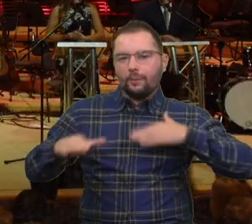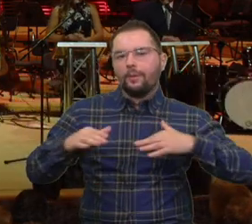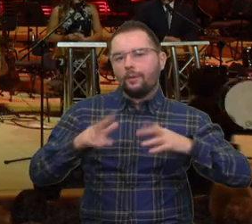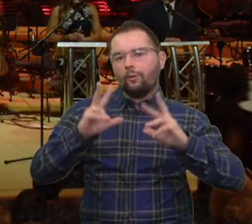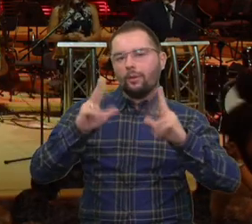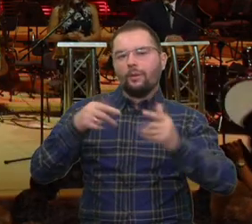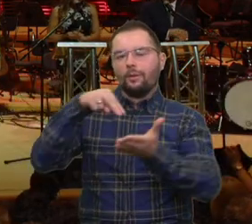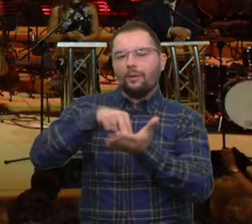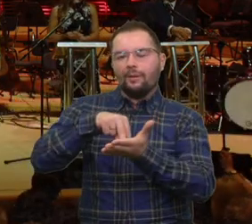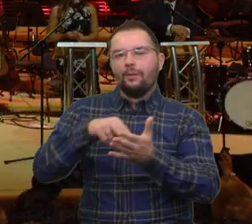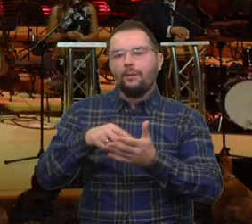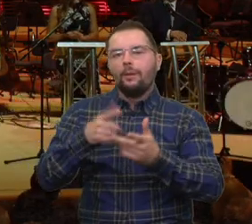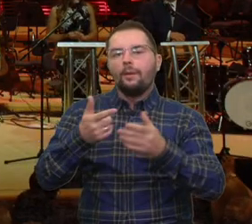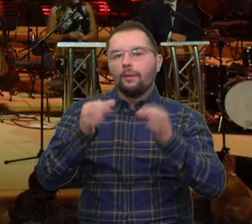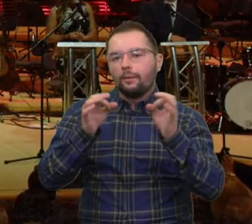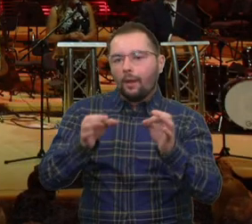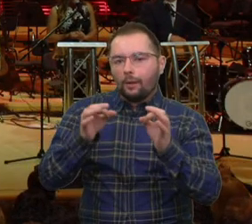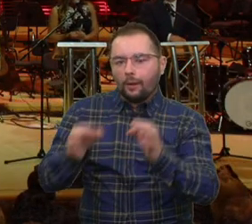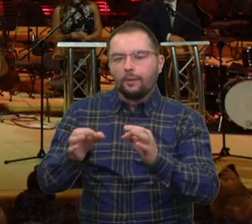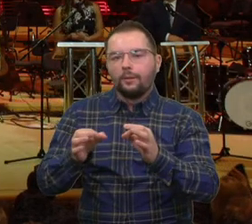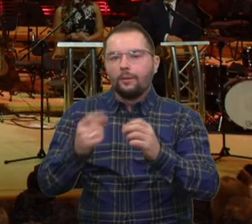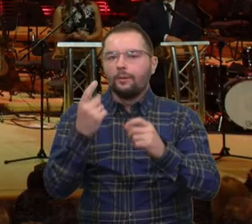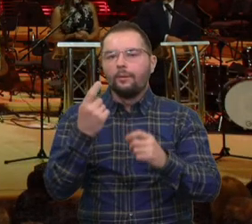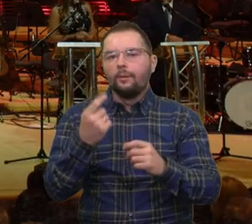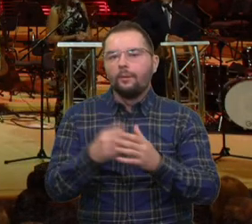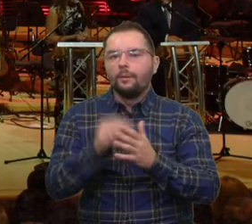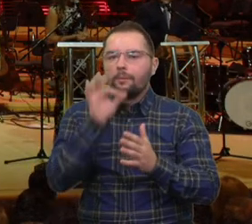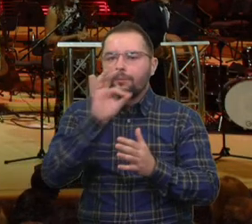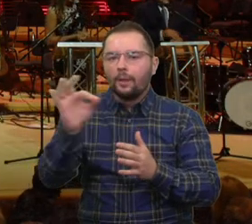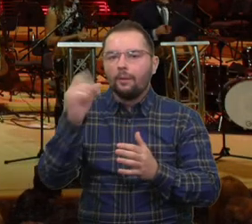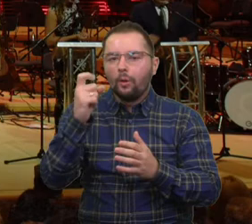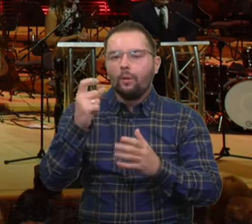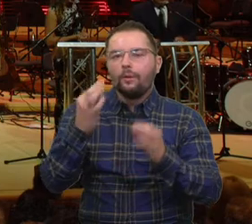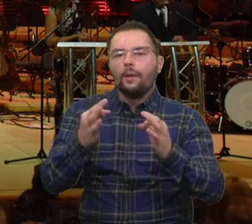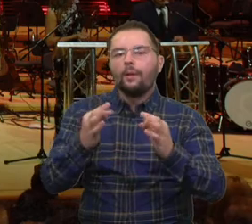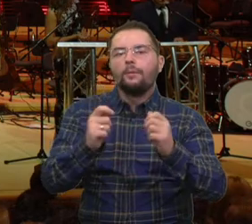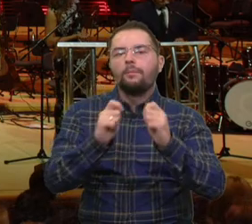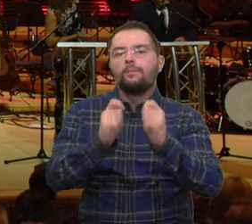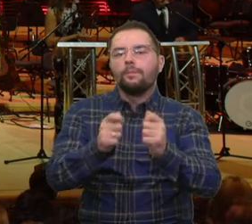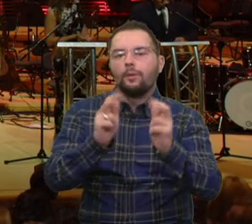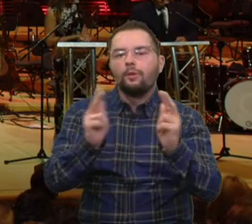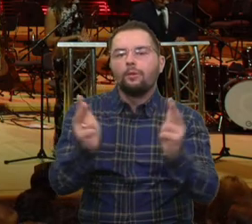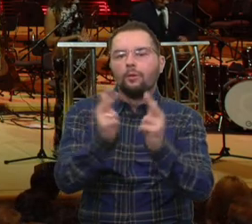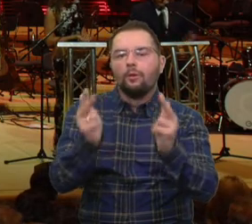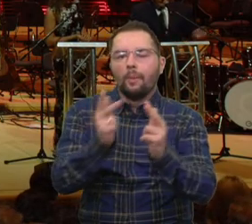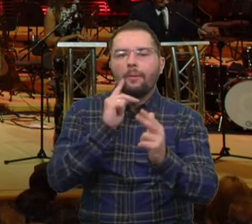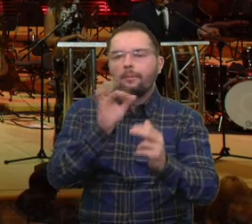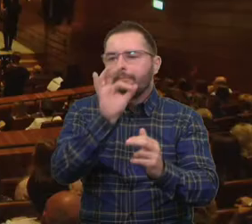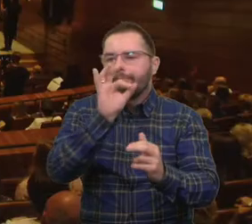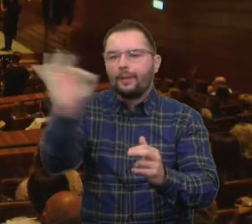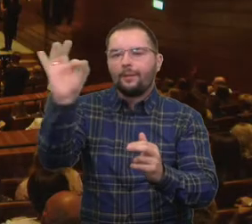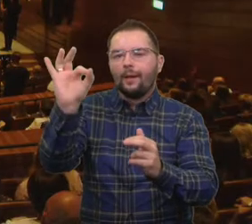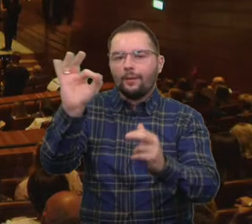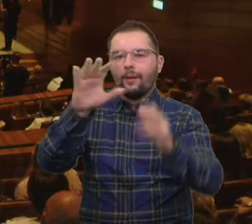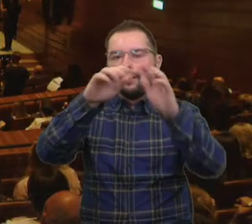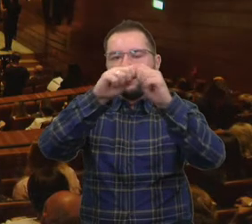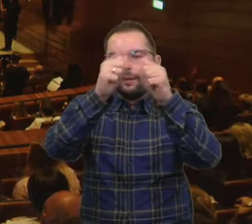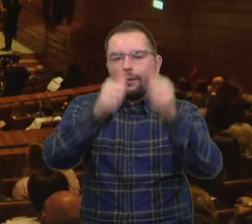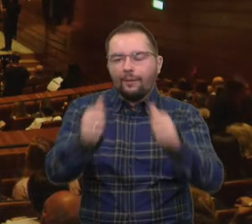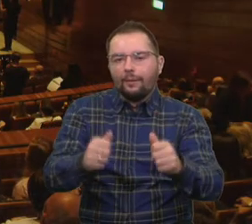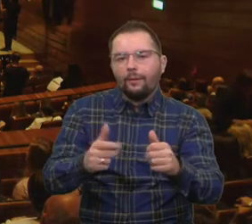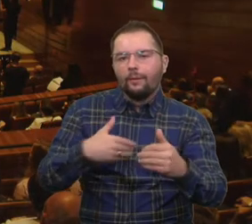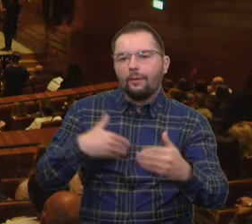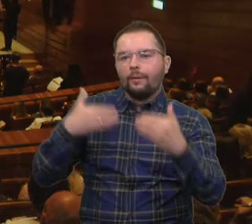więc pora na to, abyśmy przekazali, no właśnie, pewną szczególną statuetkę. Właściwie przekazujemy głos